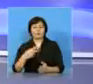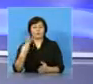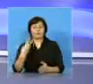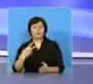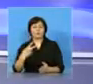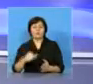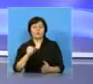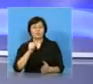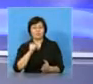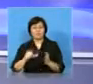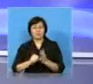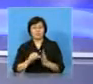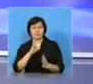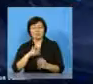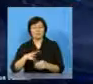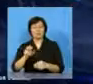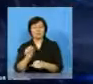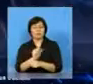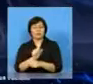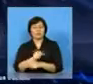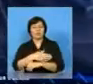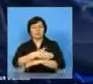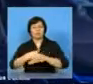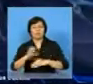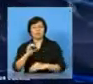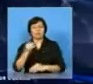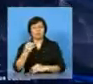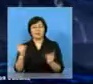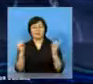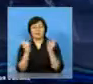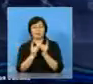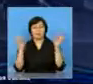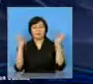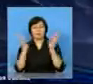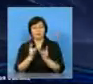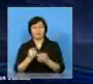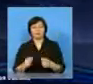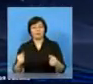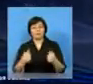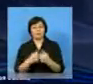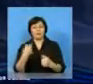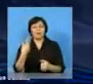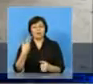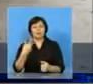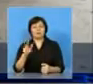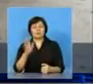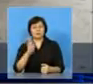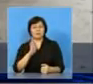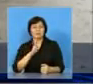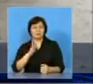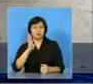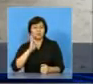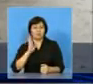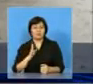26-летний водитель автомашины «Лада», проезжая по улице Сиитова напротив гостиницы, наехал на 39-летнюю женщину,